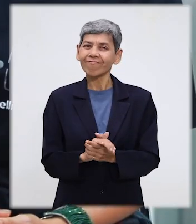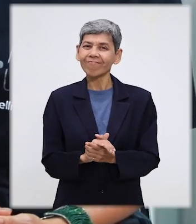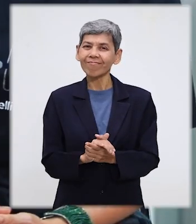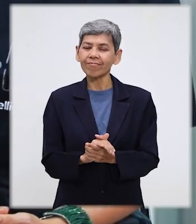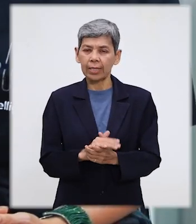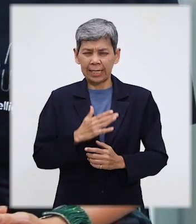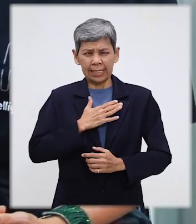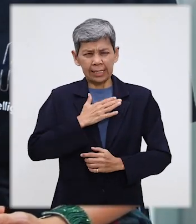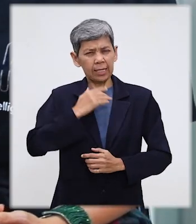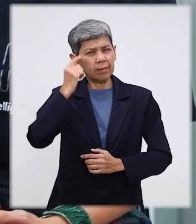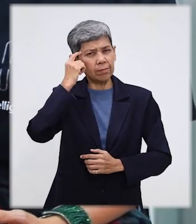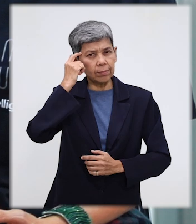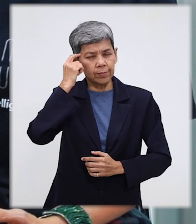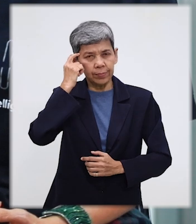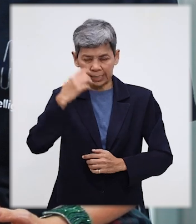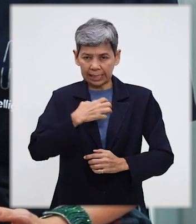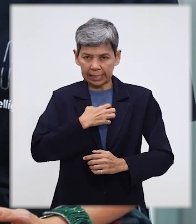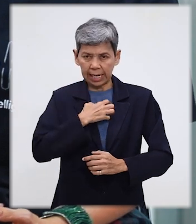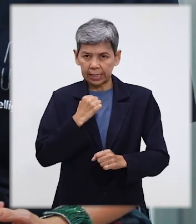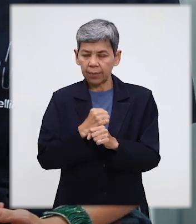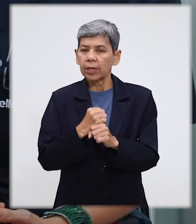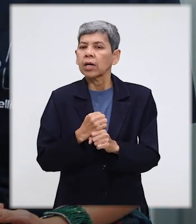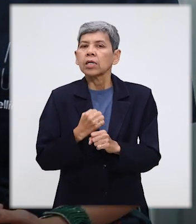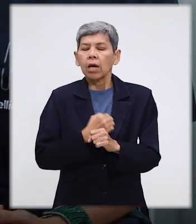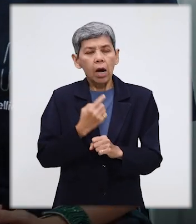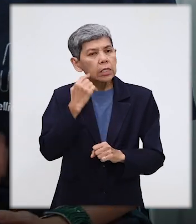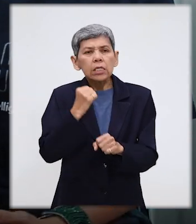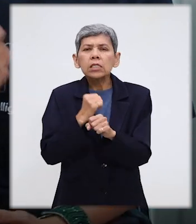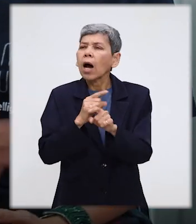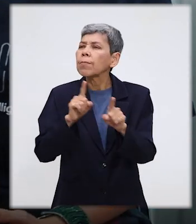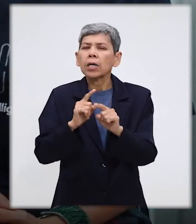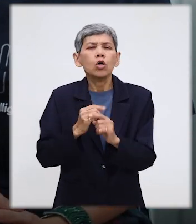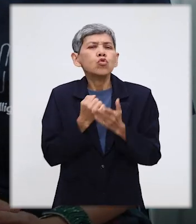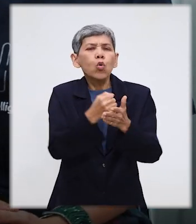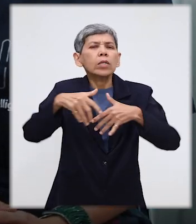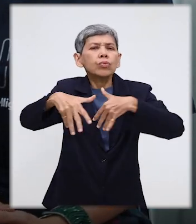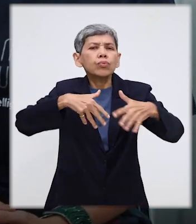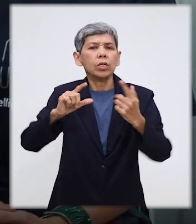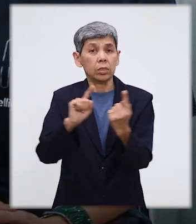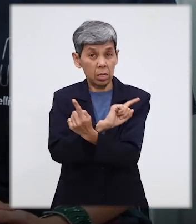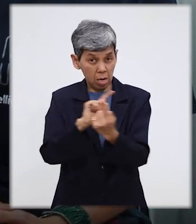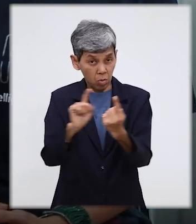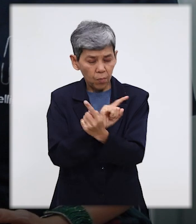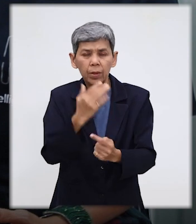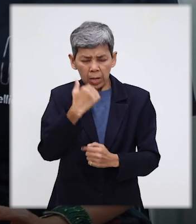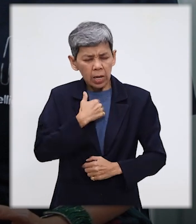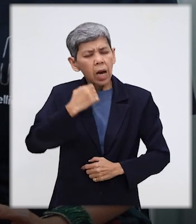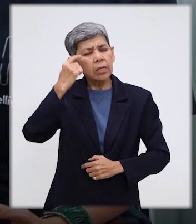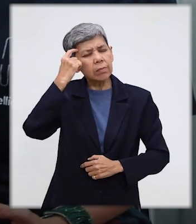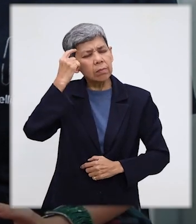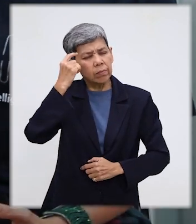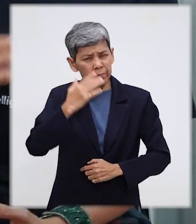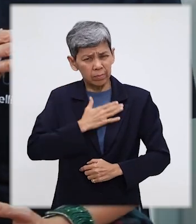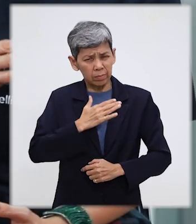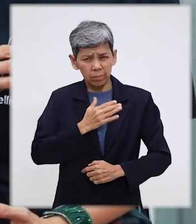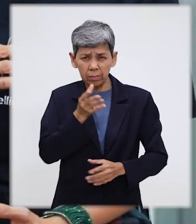ก็มองว่าจริงๆแล้วอ่ะอยากให้เป็นโซเชียลเอ็นเตอร์ไพรส์แต่ตอนที่คิดไว้นะแต่เราคิดว่ามุมมอง